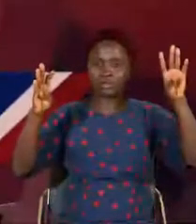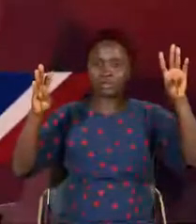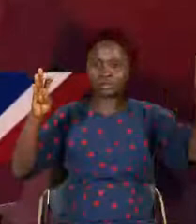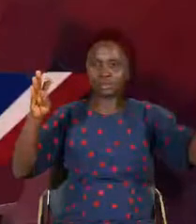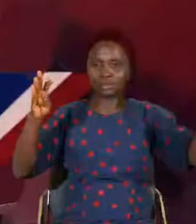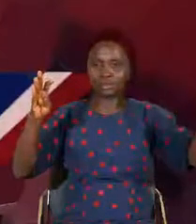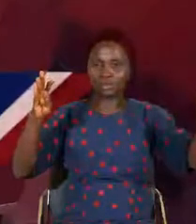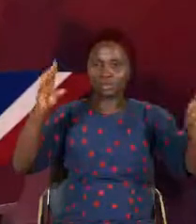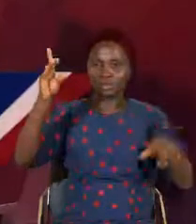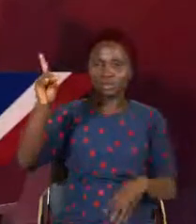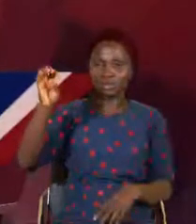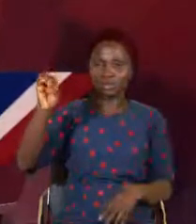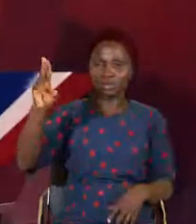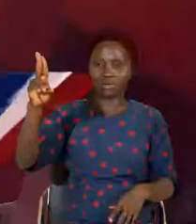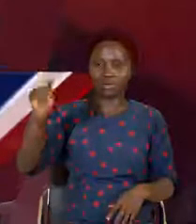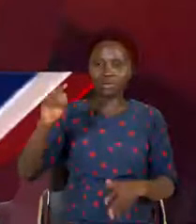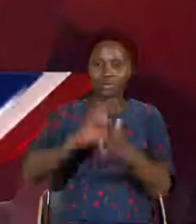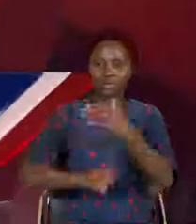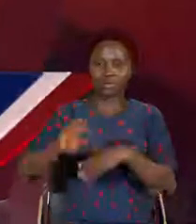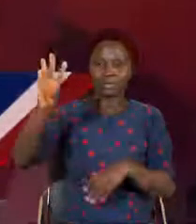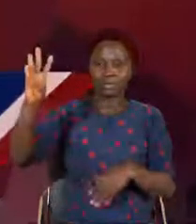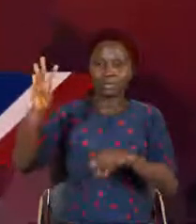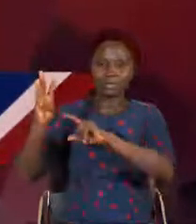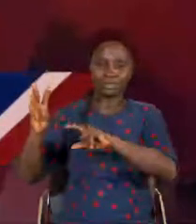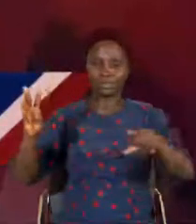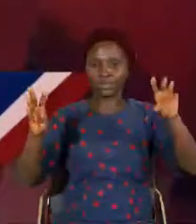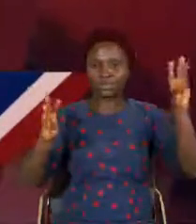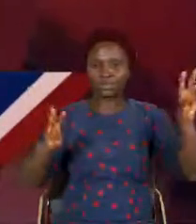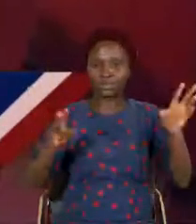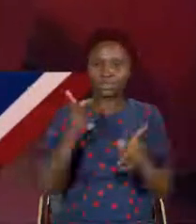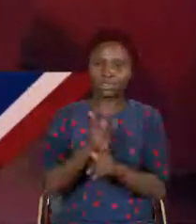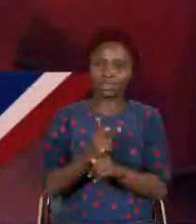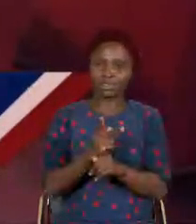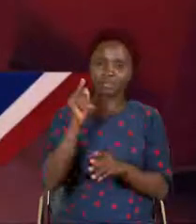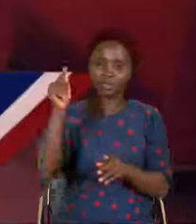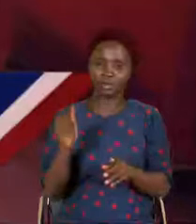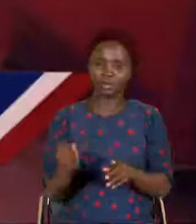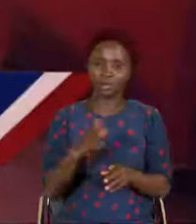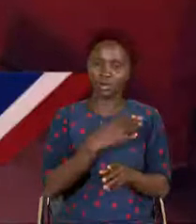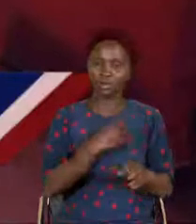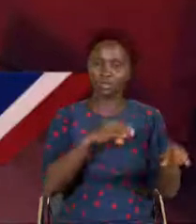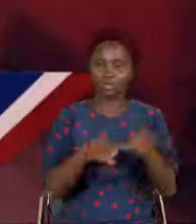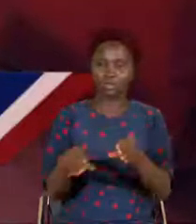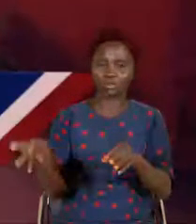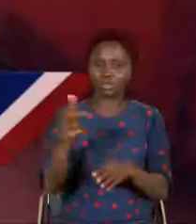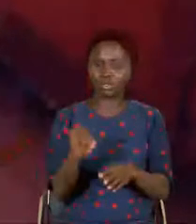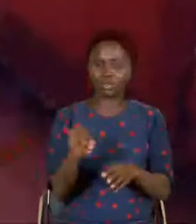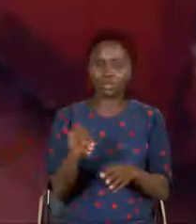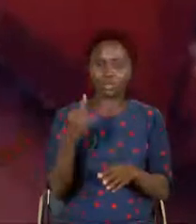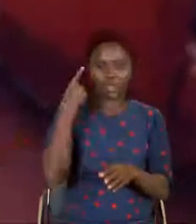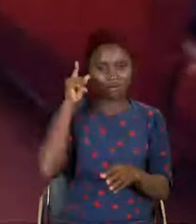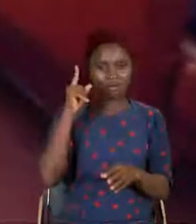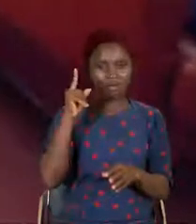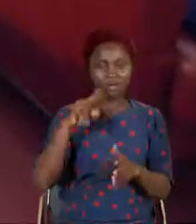Deutéronome chapitre 4 verset 6. Deutéronome chapitre 4 verset 6. Vous